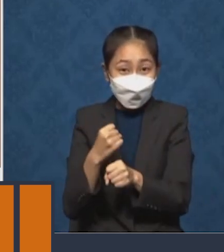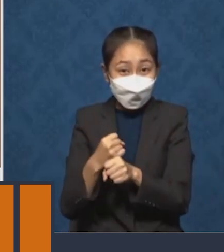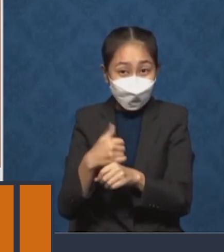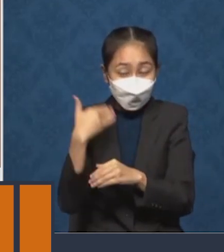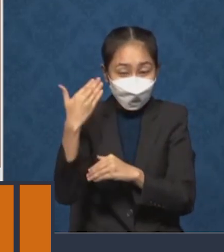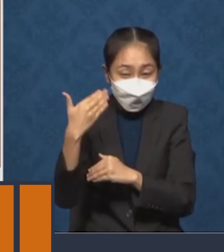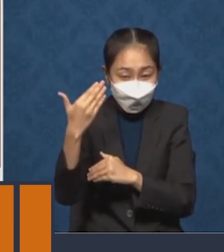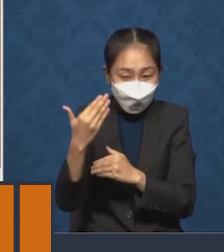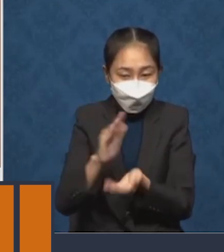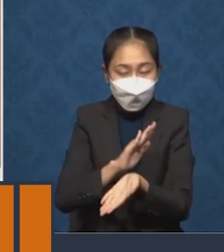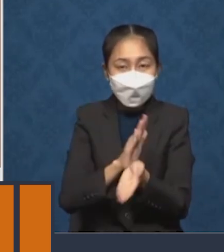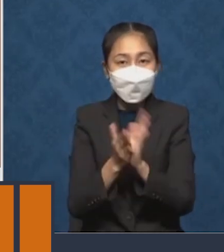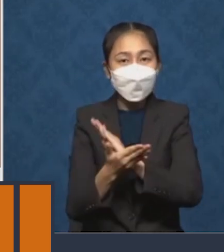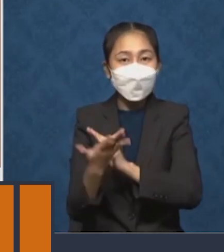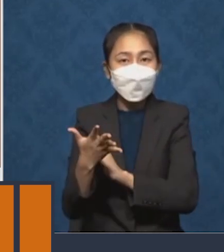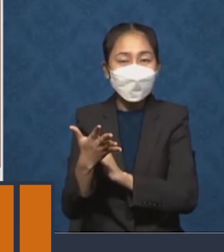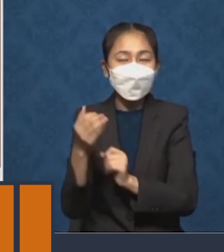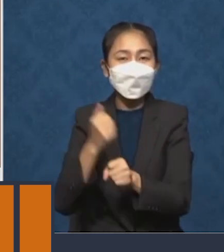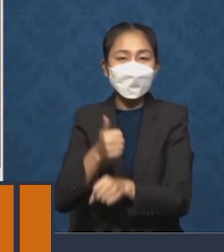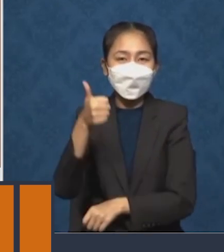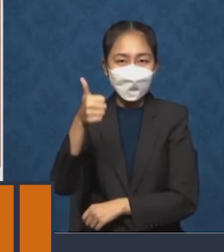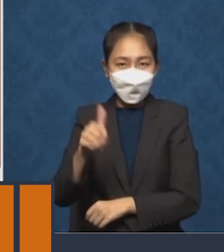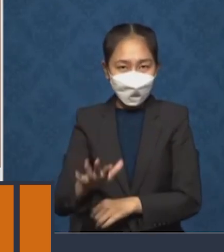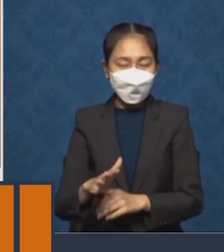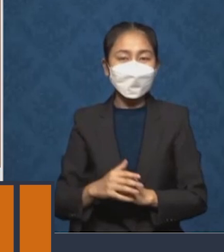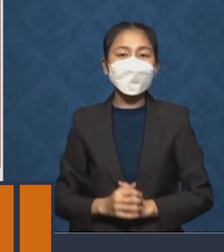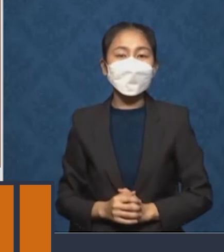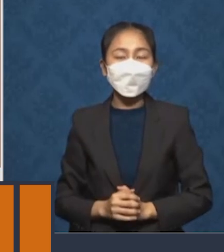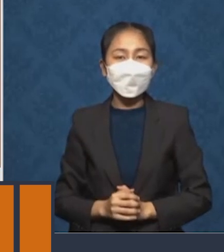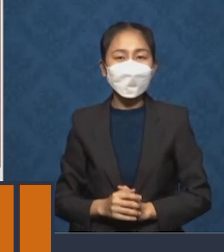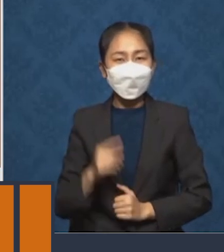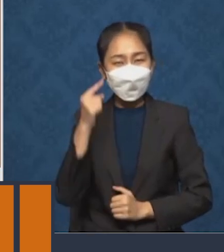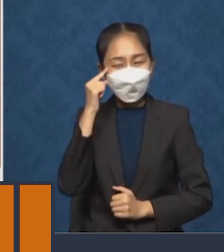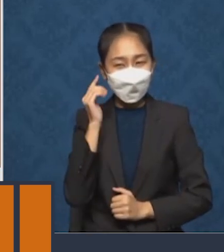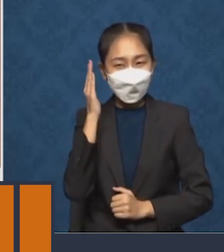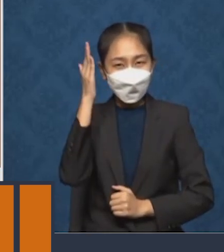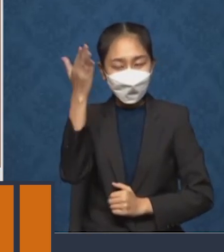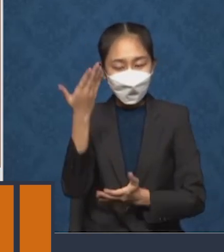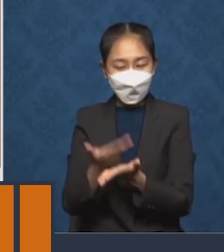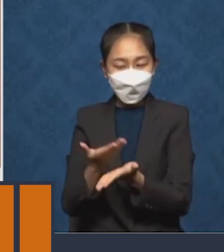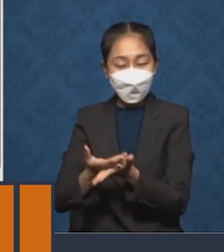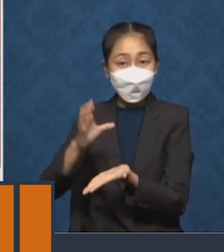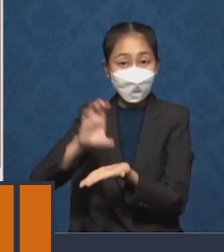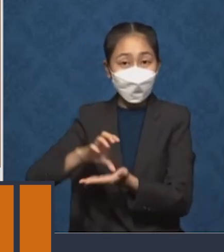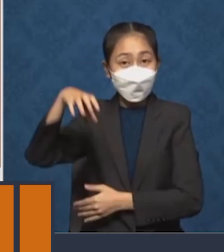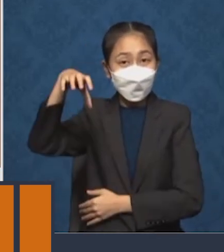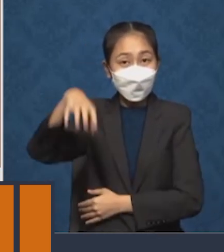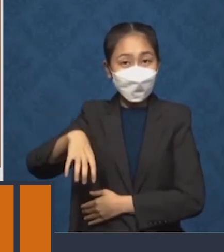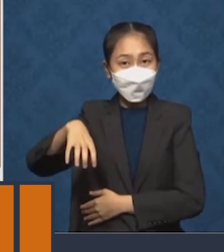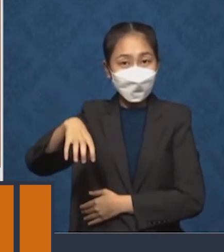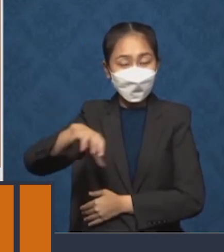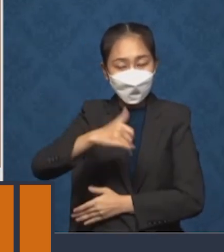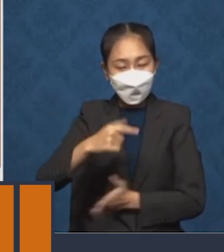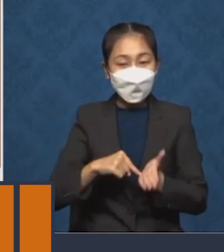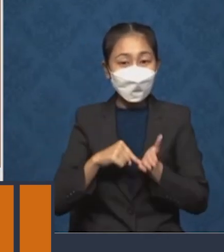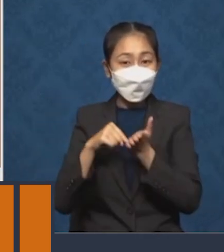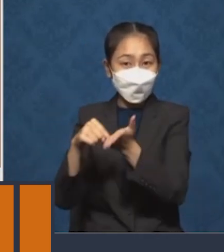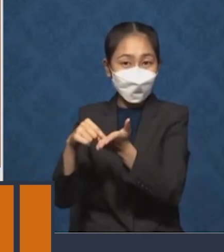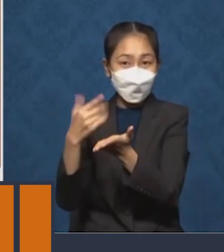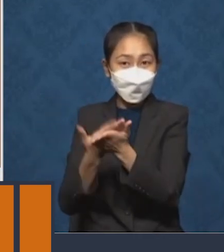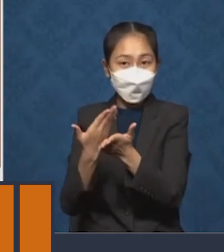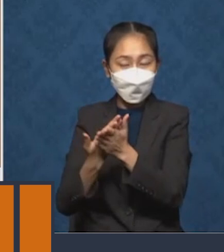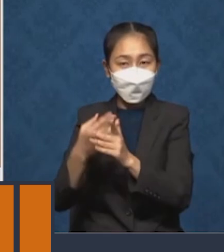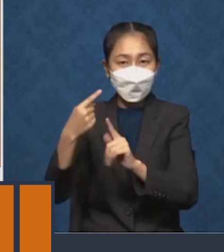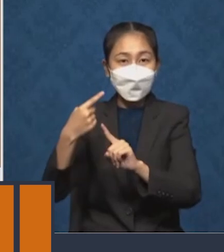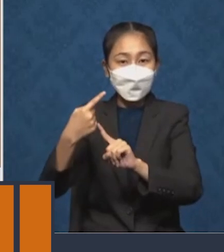ไม่มีการปรับโครงสร้างไม่ได้อีกไม่นานฉันคิดว่าสำนักงบประมาณคงอาจจะต้องเสนอให้มีการปรับลดเงินเดือนบุค